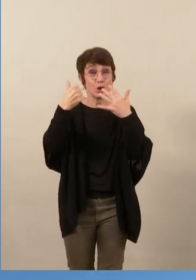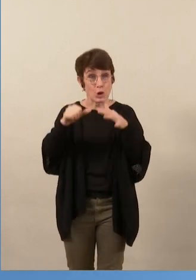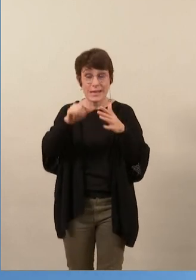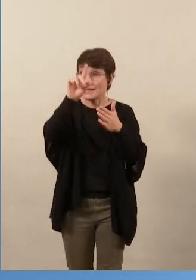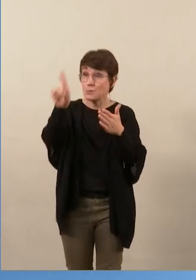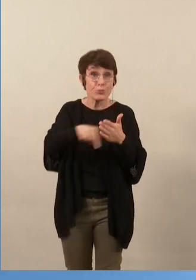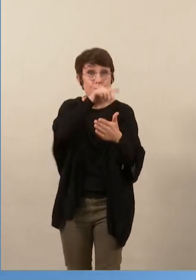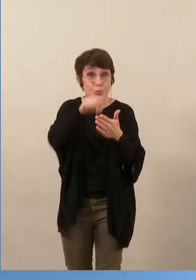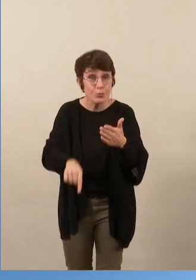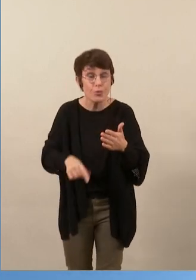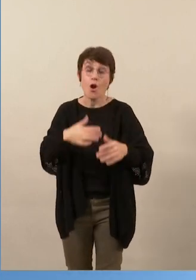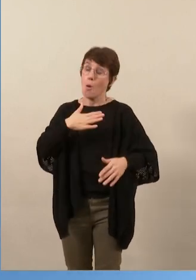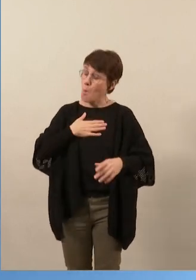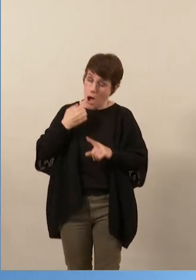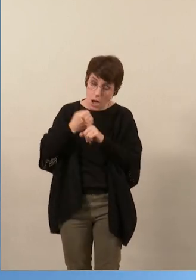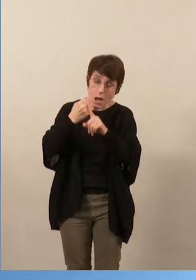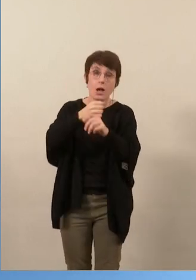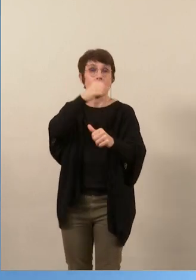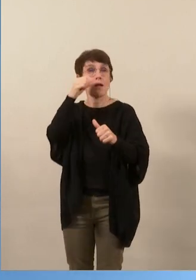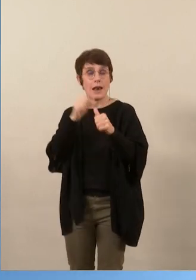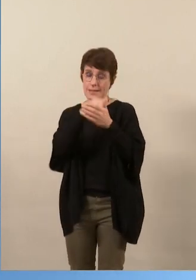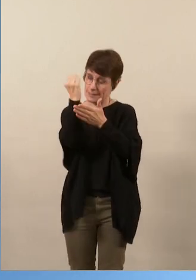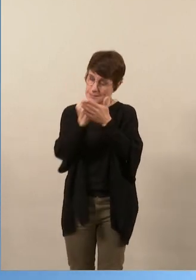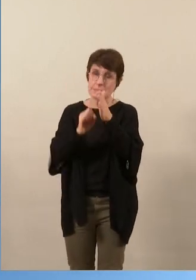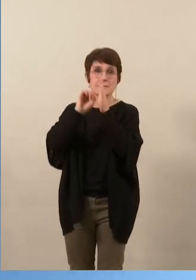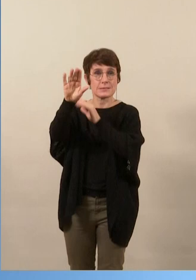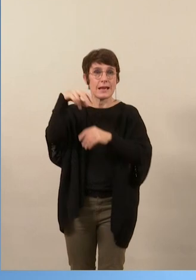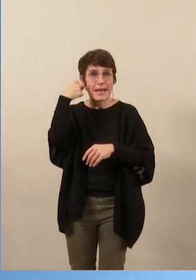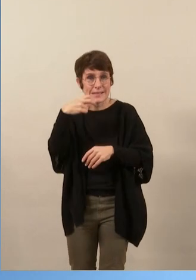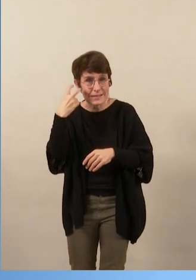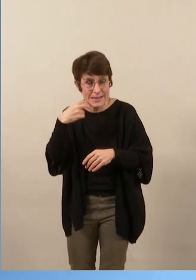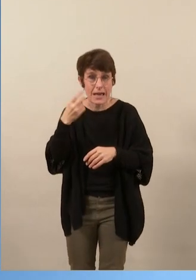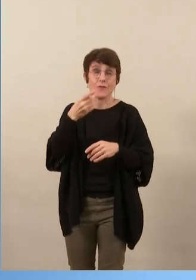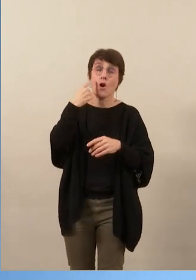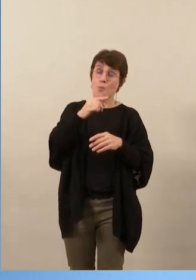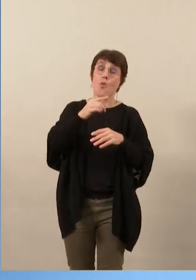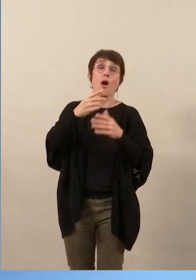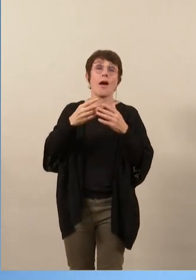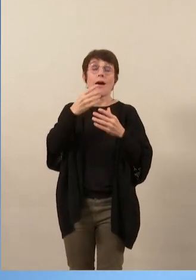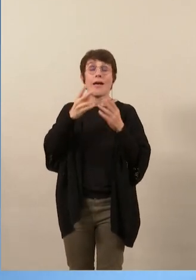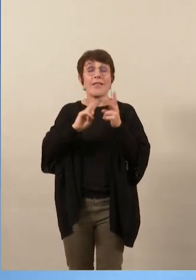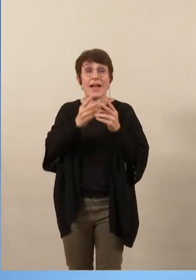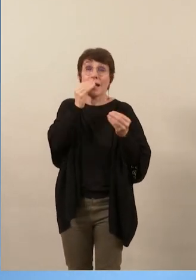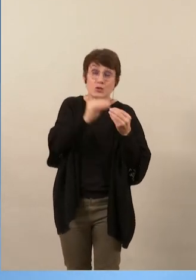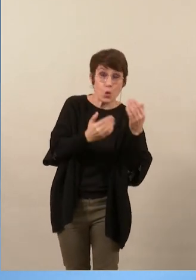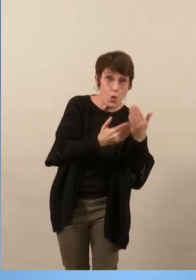bats j'ai écrit à la SNCF à la fois pour le train du matin et pour le train du soir voilà sur les temps de trajet je pense que 3h ça convient